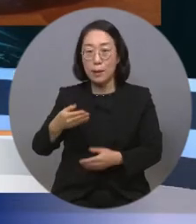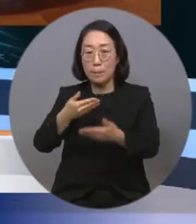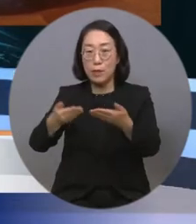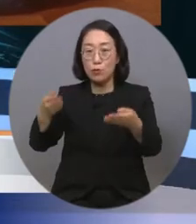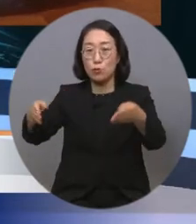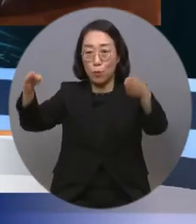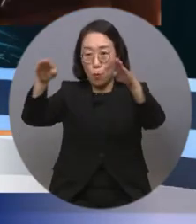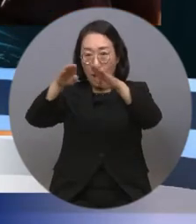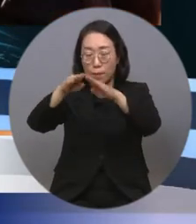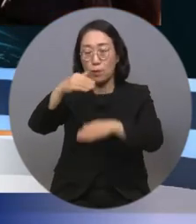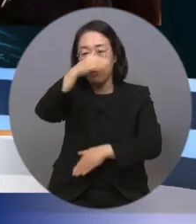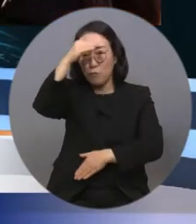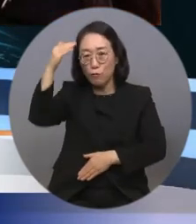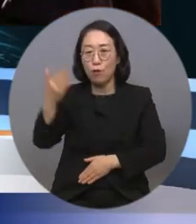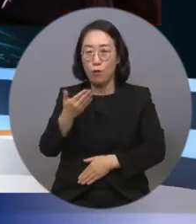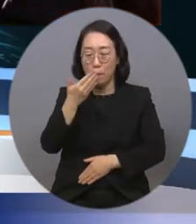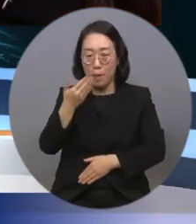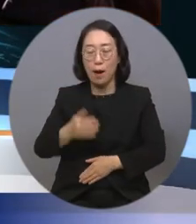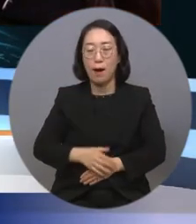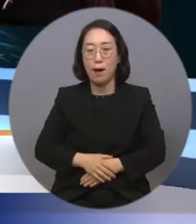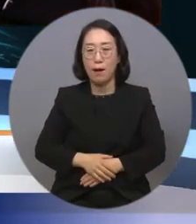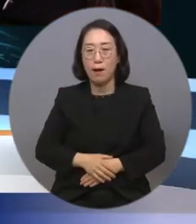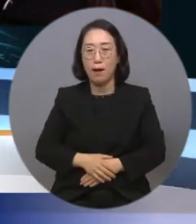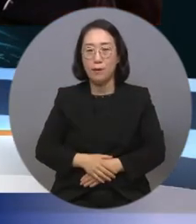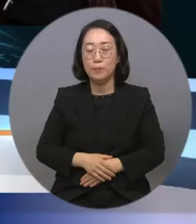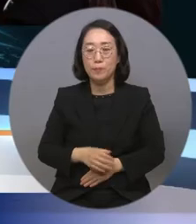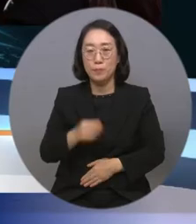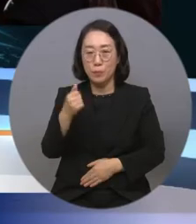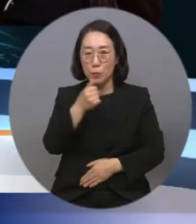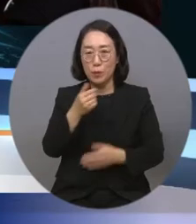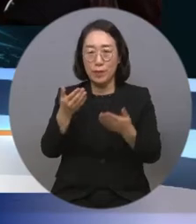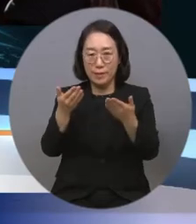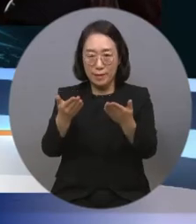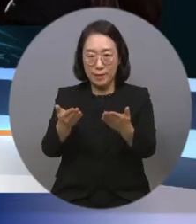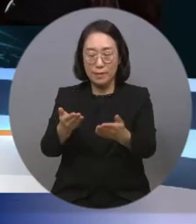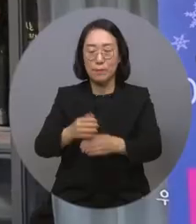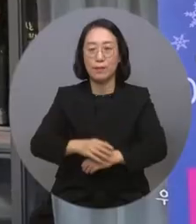있습니다. 신지현 작가의 작품들을 이소영 기자가 소개합니다.